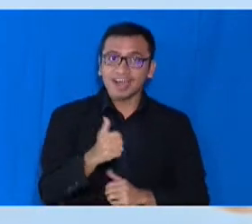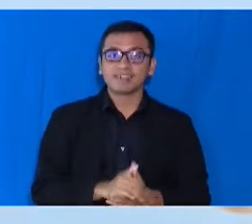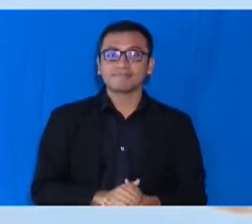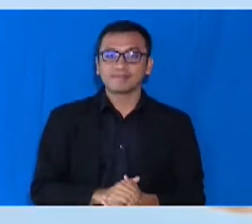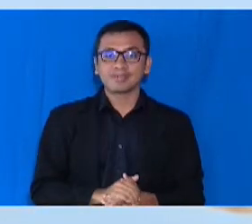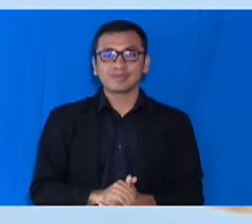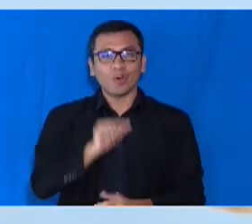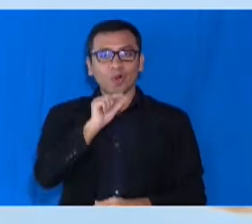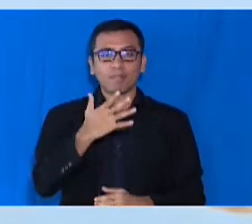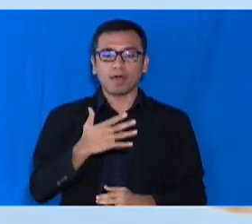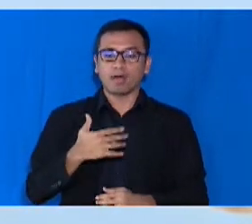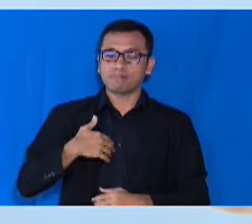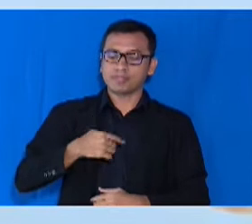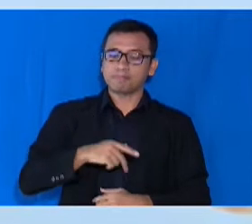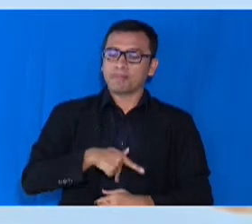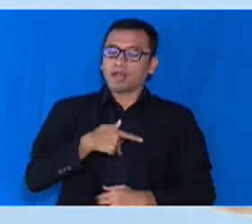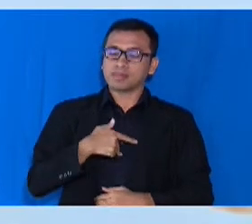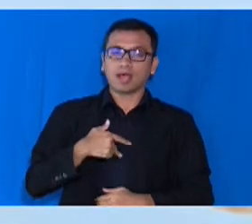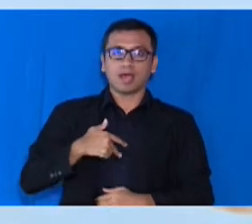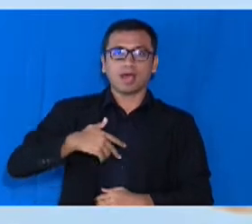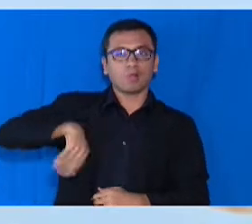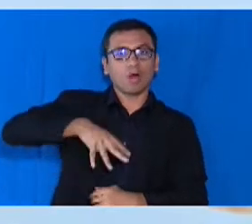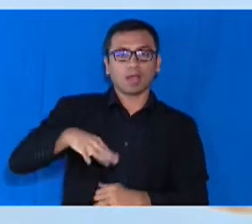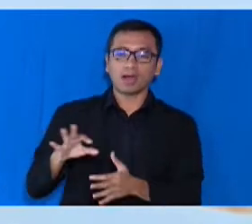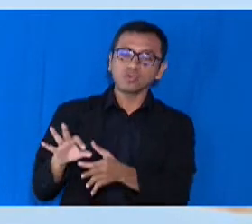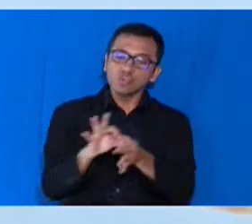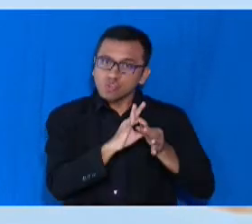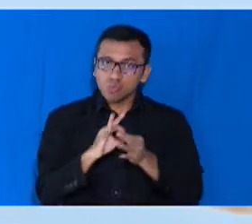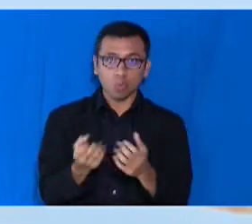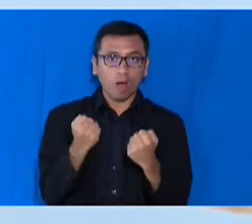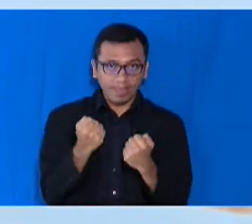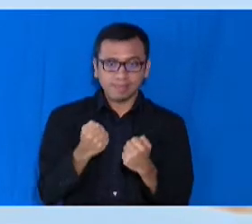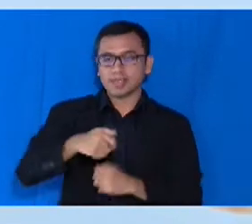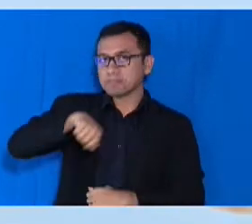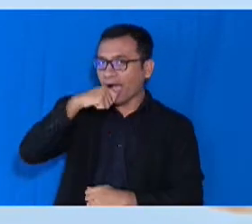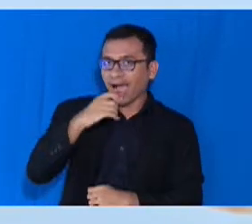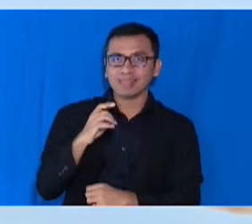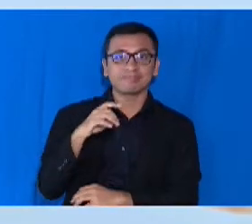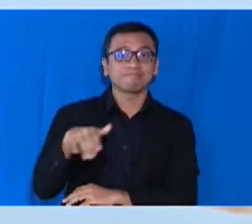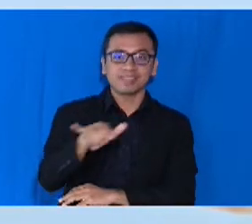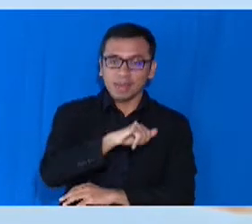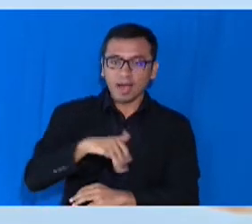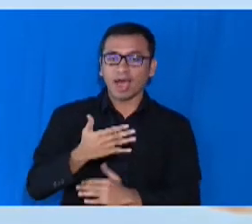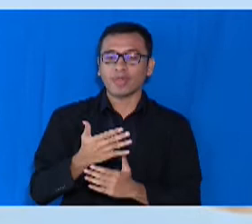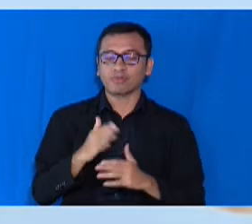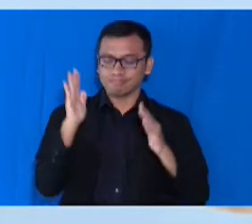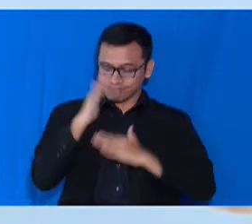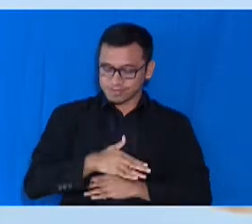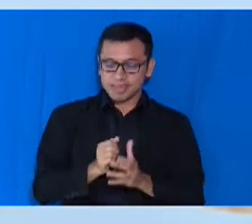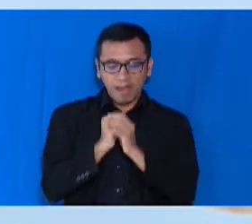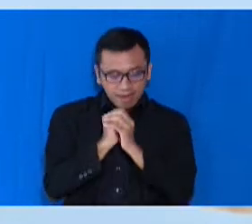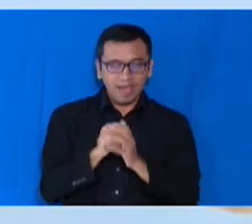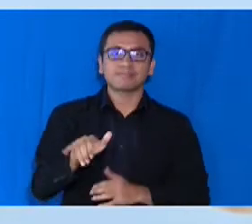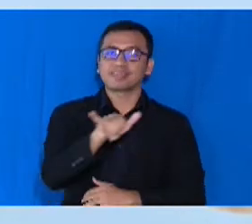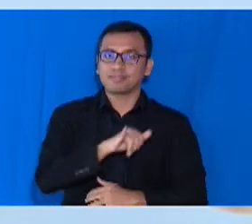teamwork bersama, bisa makan bersama, bisa beribadah bersama. Hal-hal yang mungkin